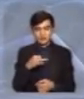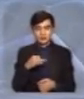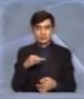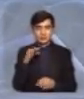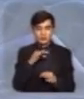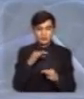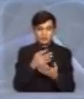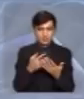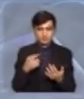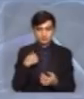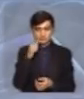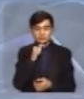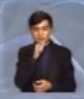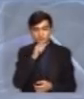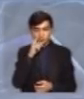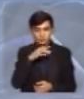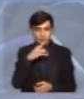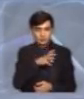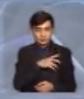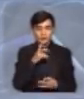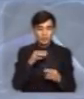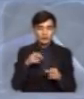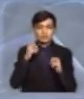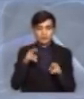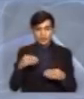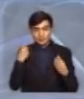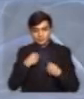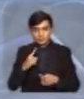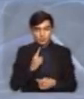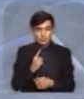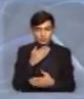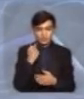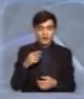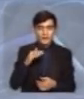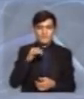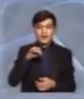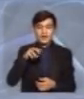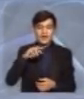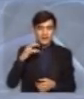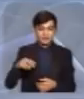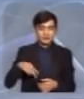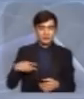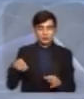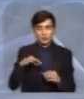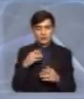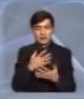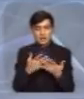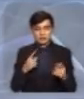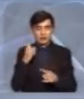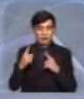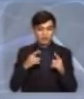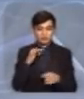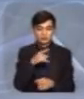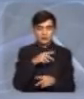киімде болғандарын жасырмайды. Аларнай киім үлгісінде келмегенімізді көрген филиал директоры содан бері сан сылтау айтып, бізді